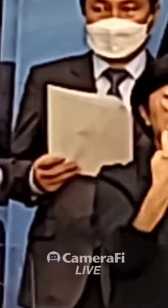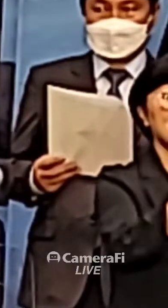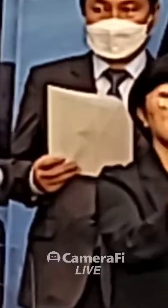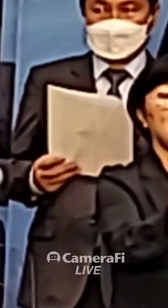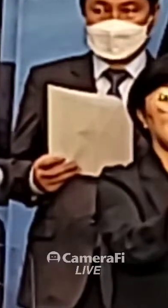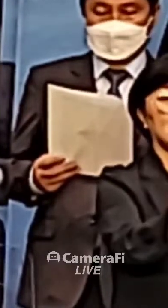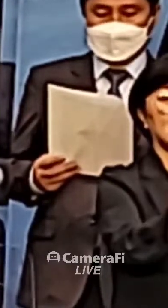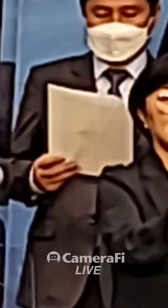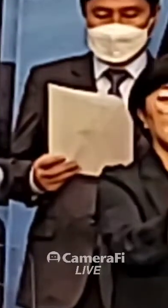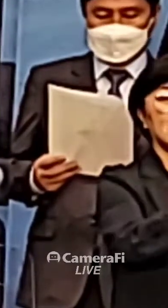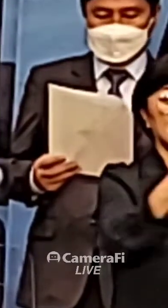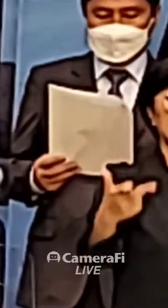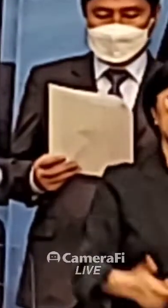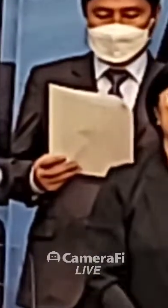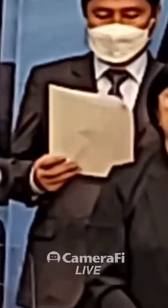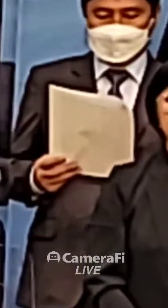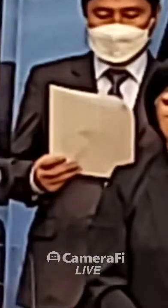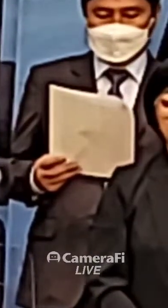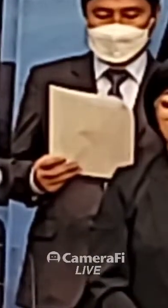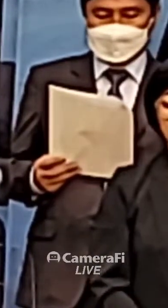비판이 가장 컸습니다.